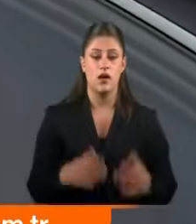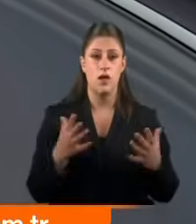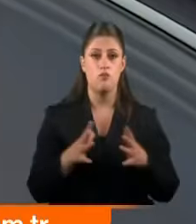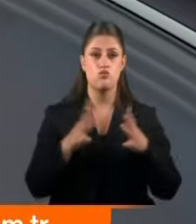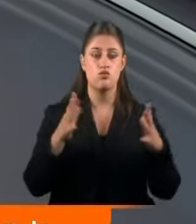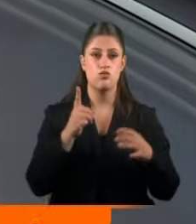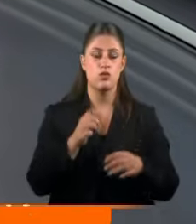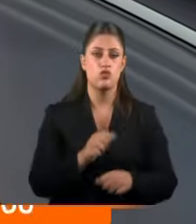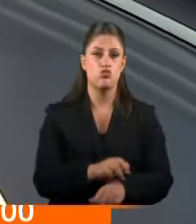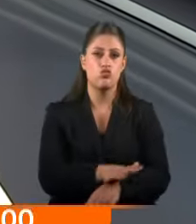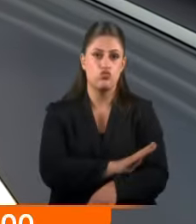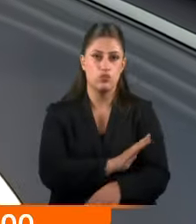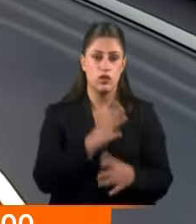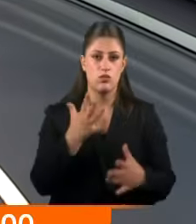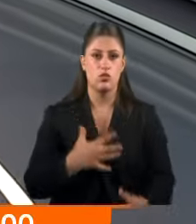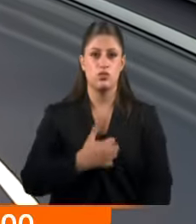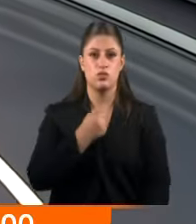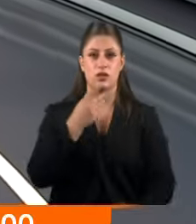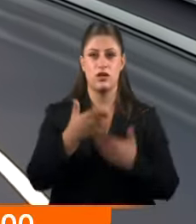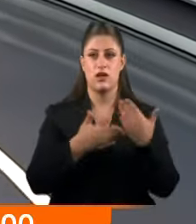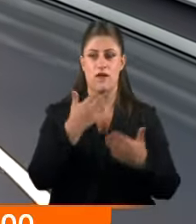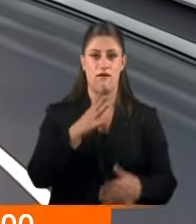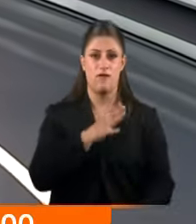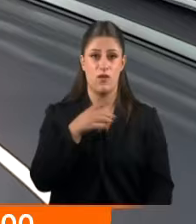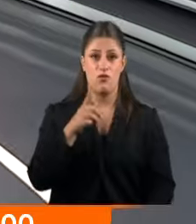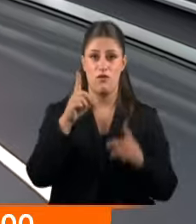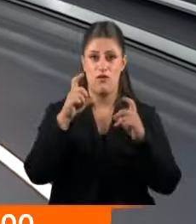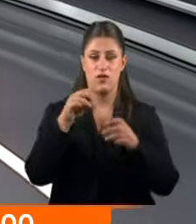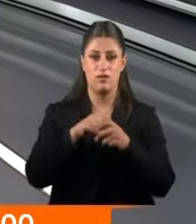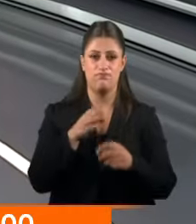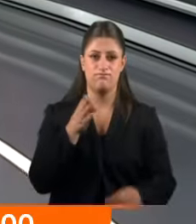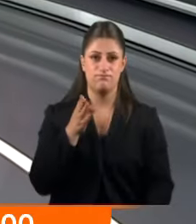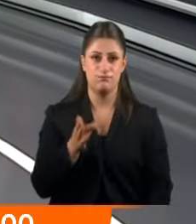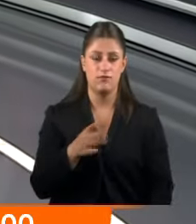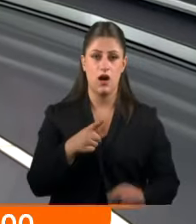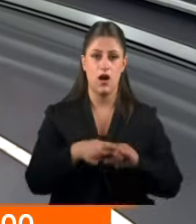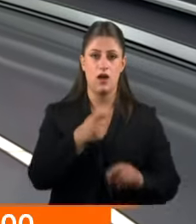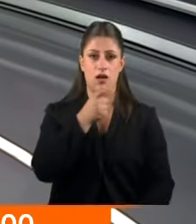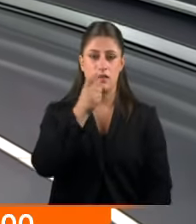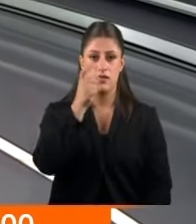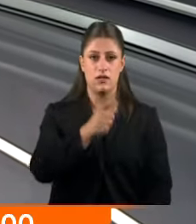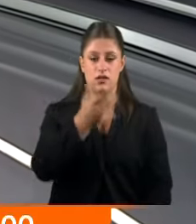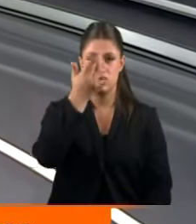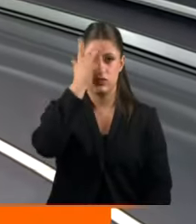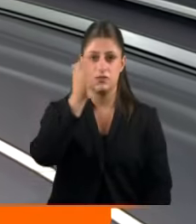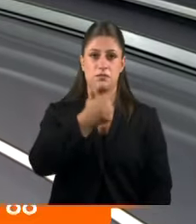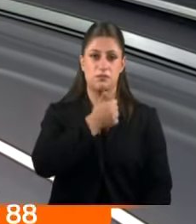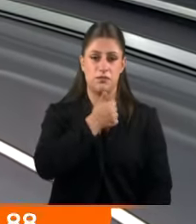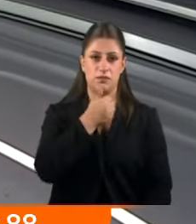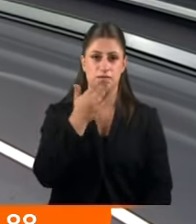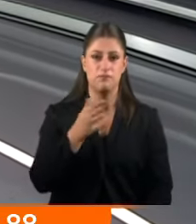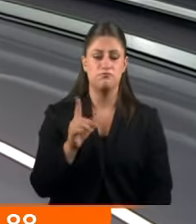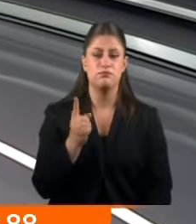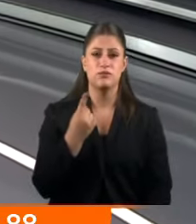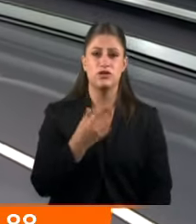Hem büyük bir gurur hem de hüzünlü bir hikaye var bu fotoğraf karesinin arkasında. Halil Bodur şehit babası.